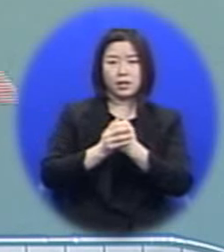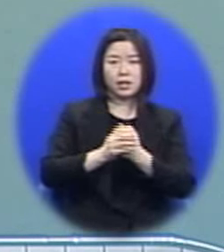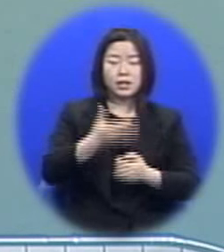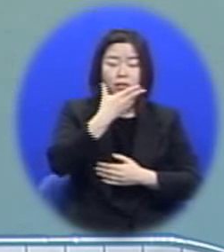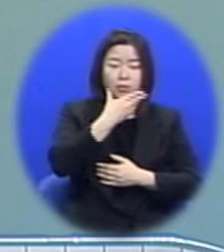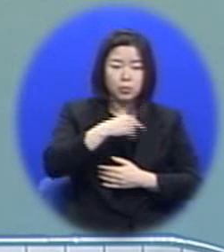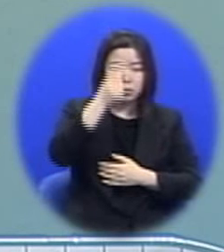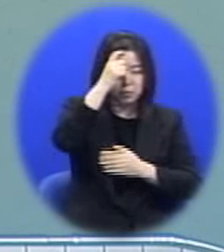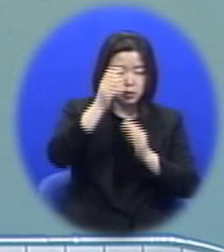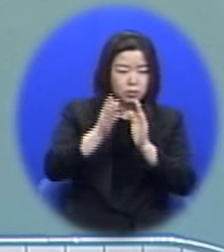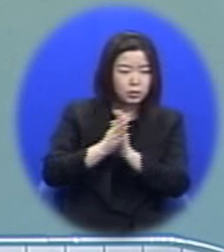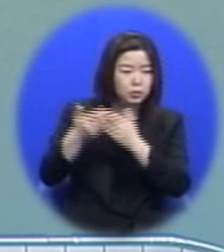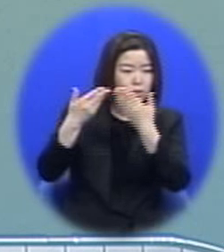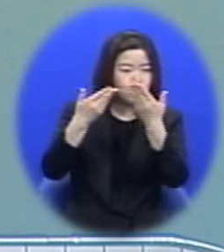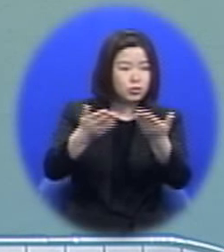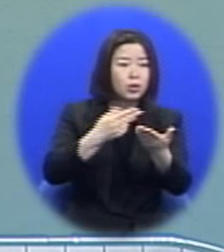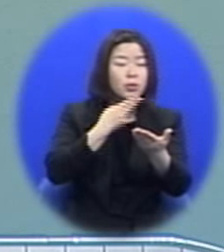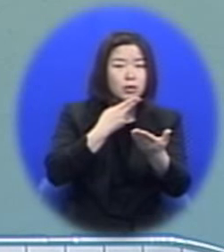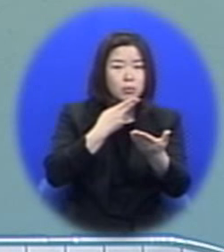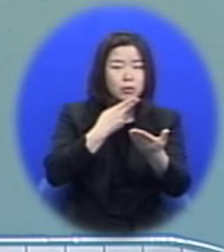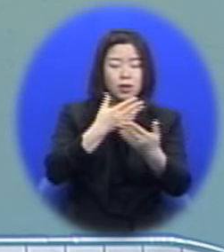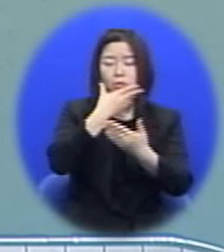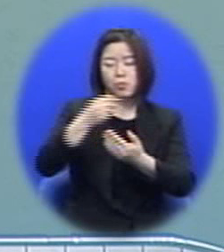복을 받지를 못하는 것입니다.